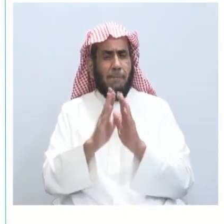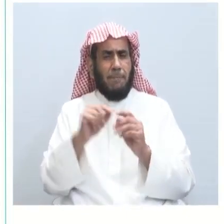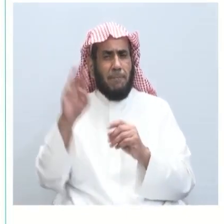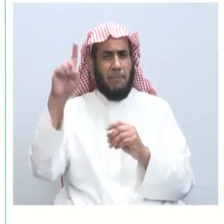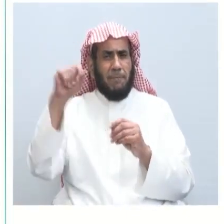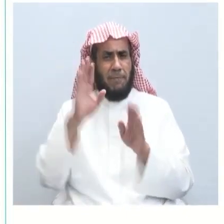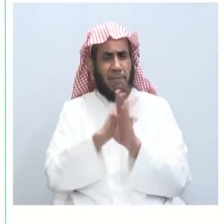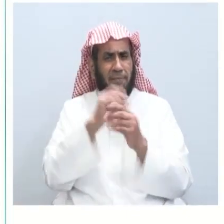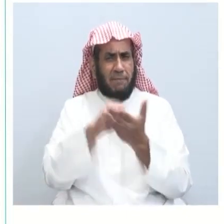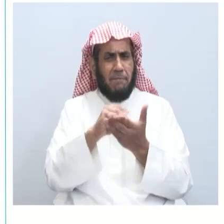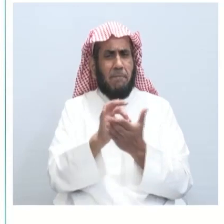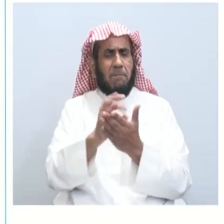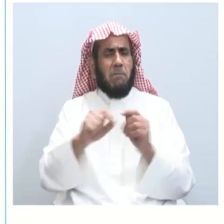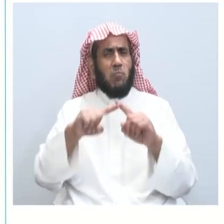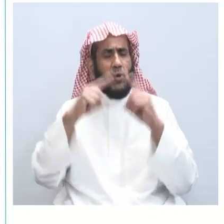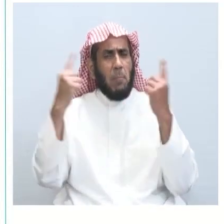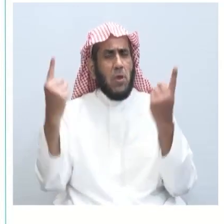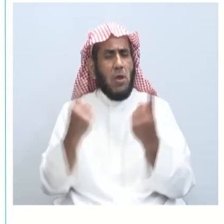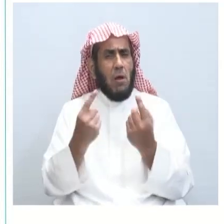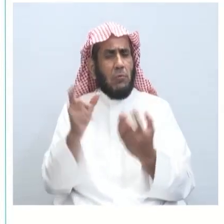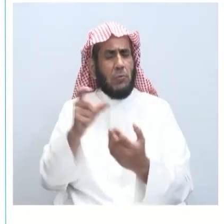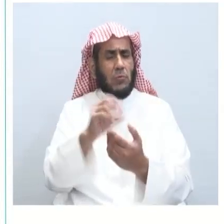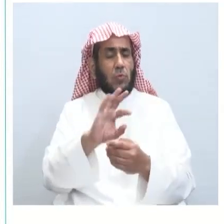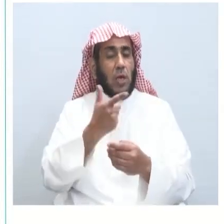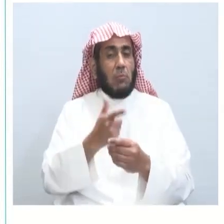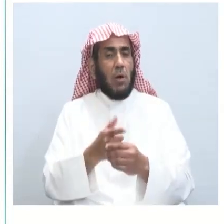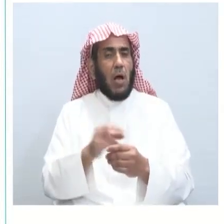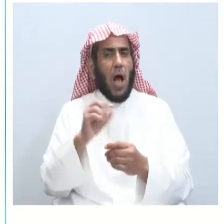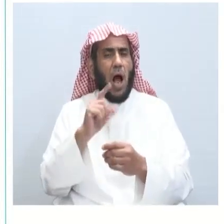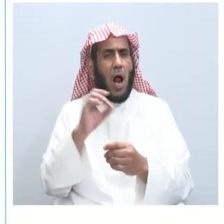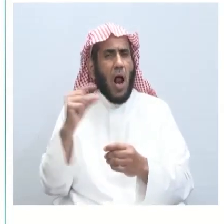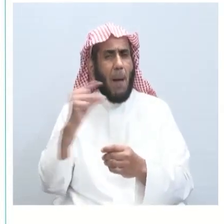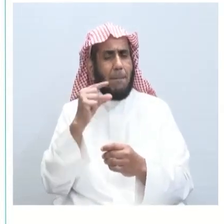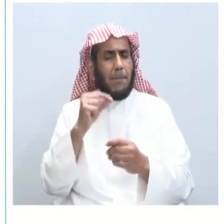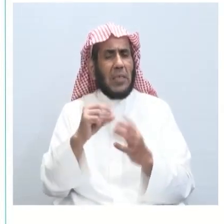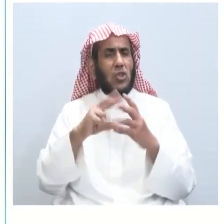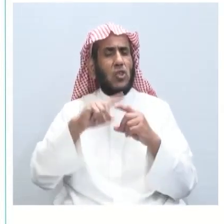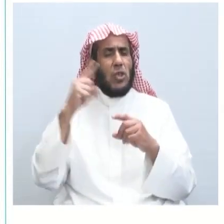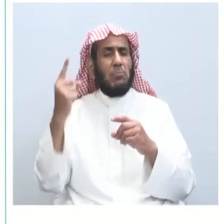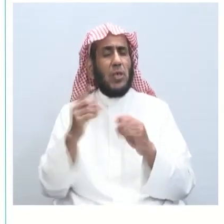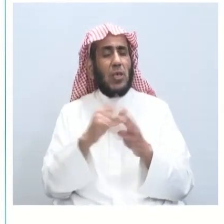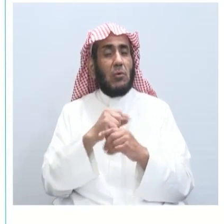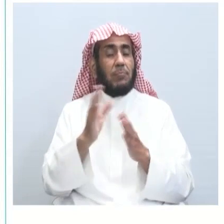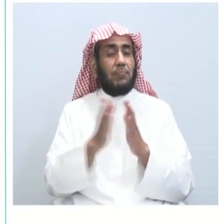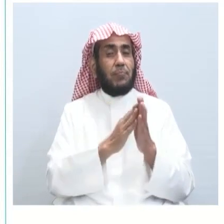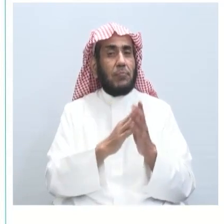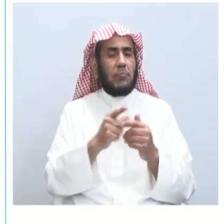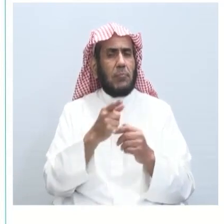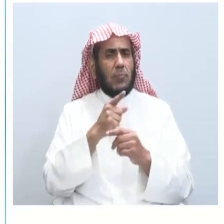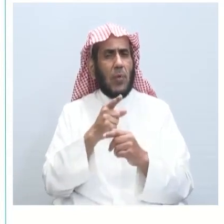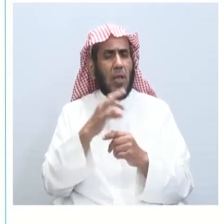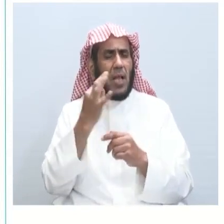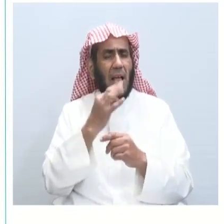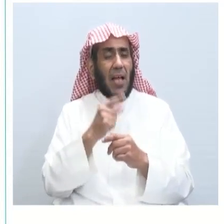السوق بمعنى انها تعني جميع الاشخاص ولكن حينما اطلق او جميع الاسواق كذلك لكن حينما